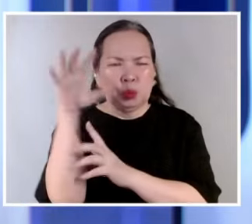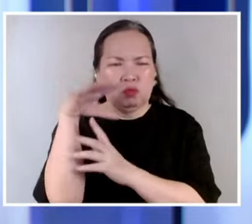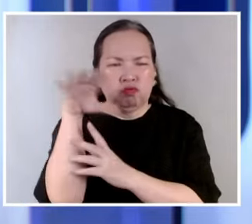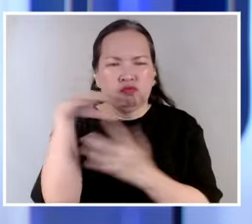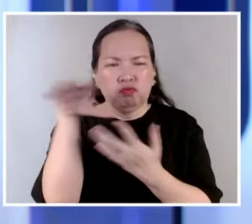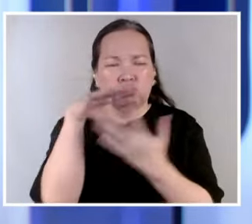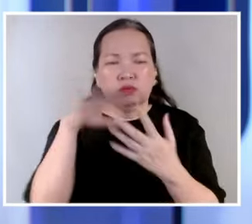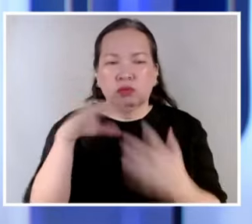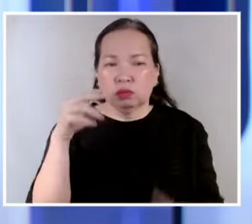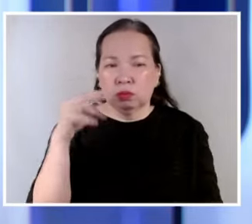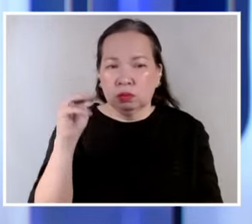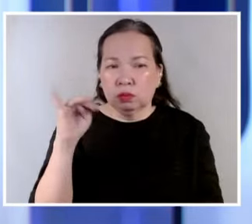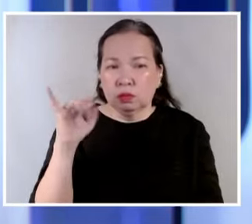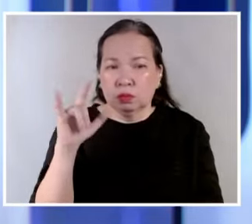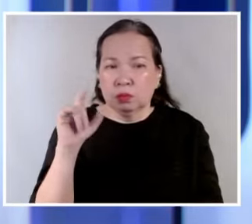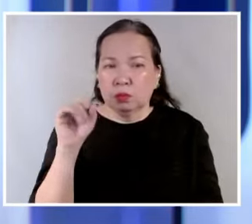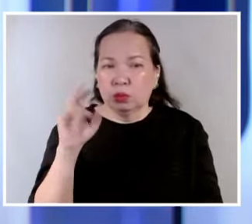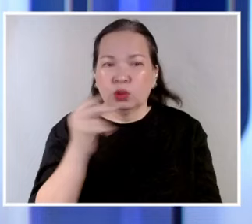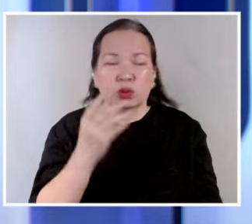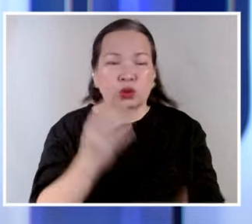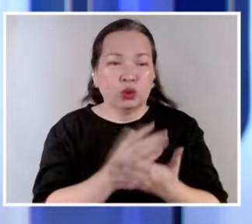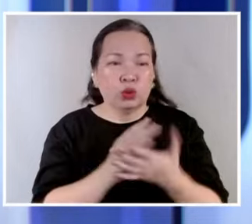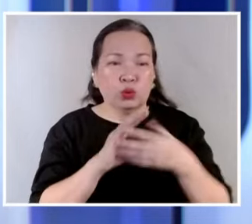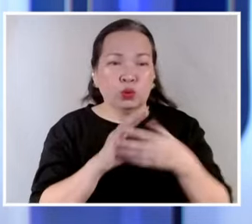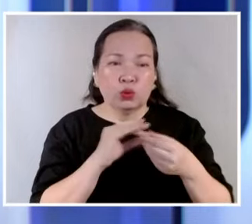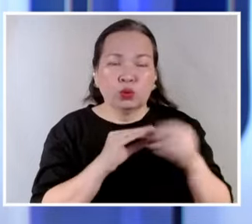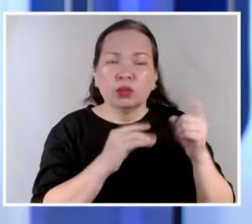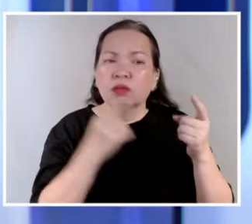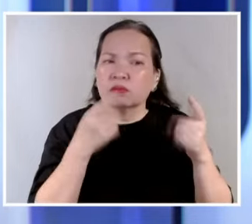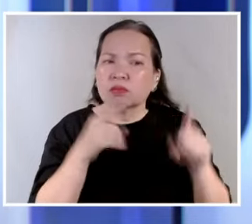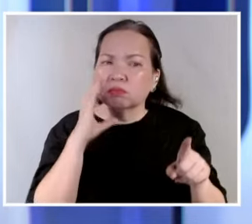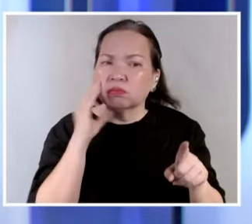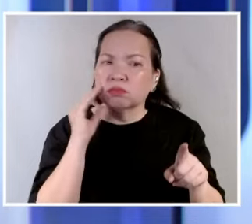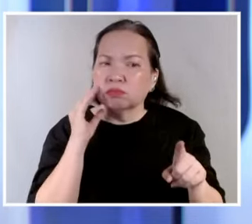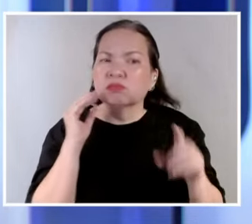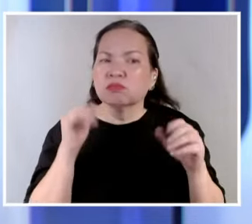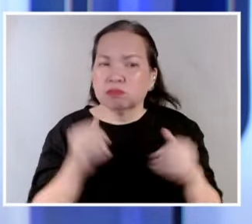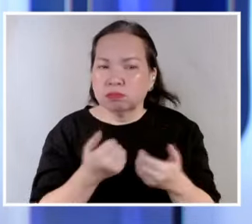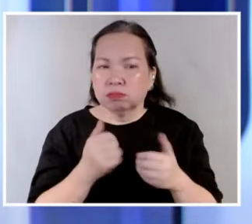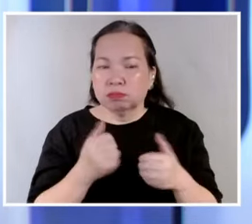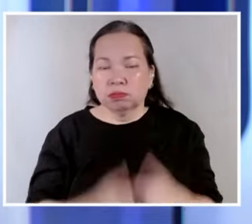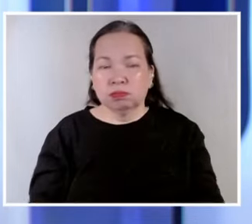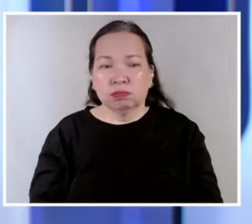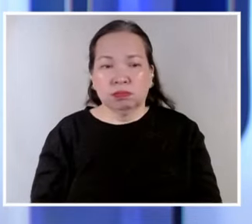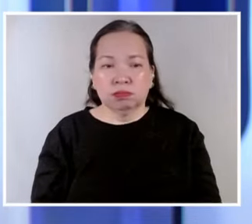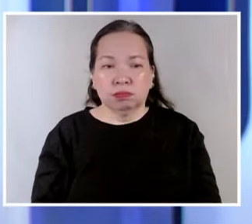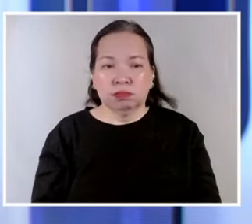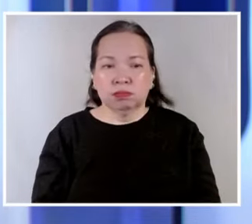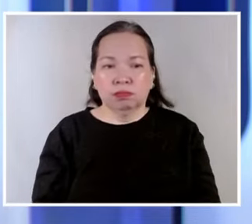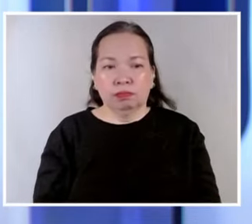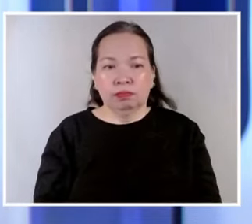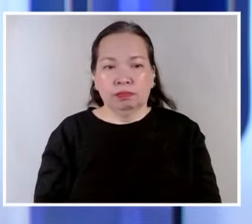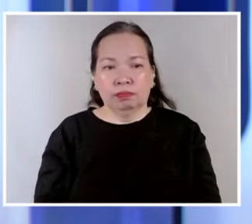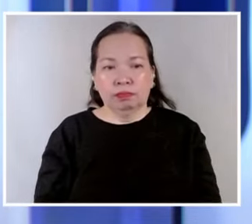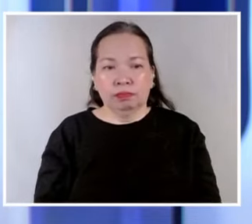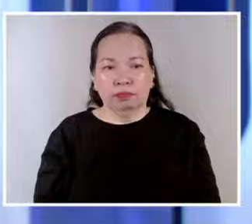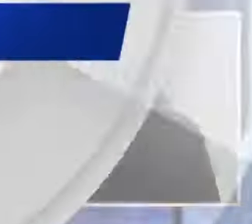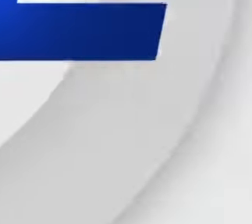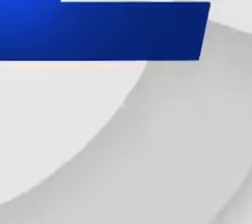sa pagtama ng bagyo. Nagpapatrol, North America News Bureau Senior Correspondent, Henny